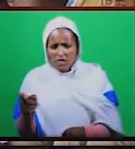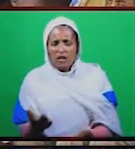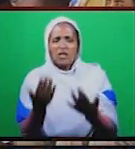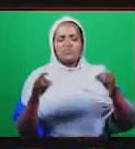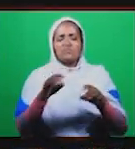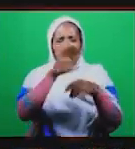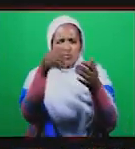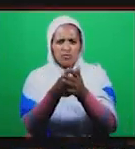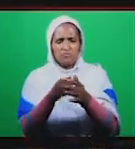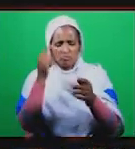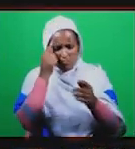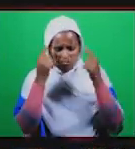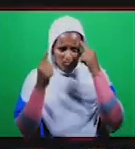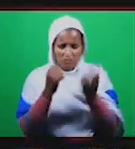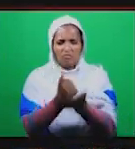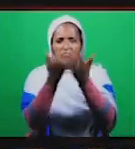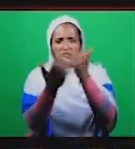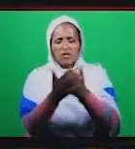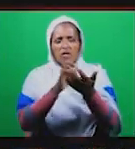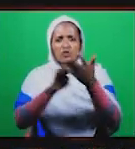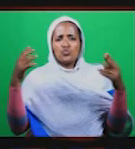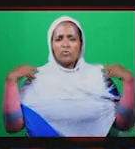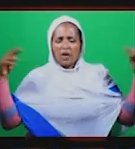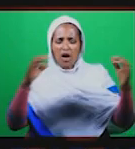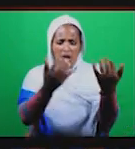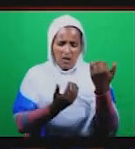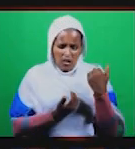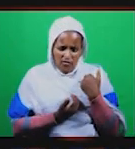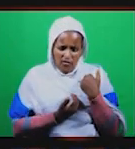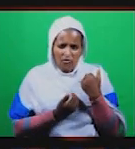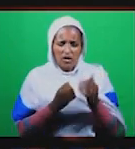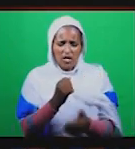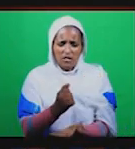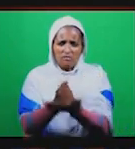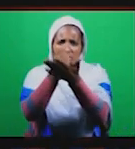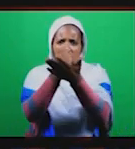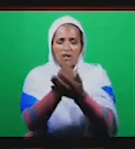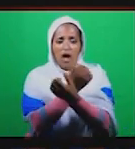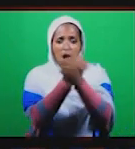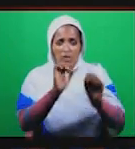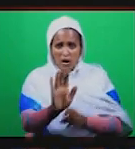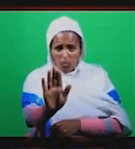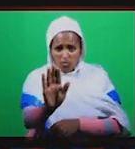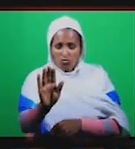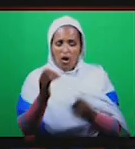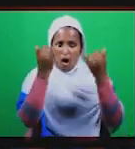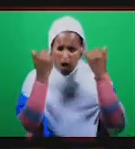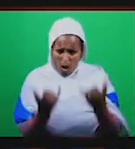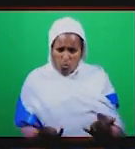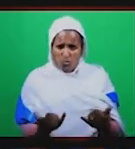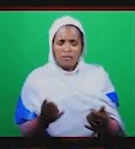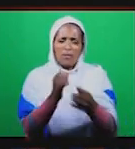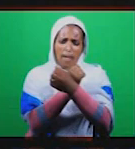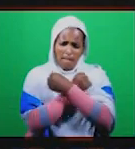እናንተ የተረፋችሁት ተፋቀሩ፣ ካህናቱም ተፋቀሩ፣ ምዕመናንም ተፋቀሩ፣ ተሳሰቡ። ቅዱስ